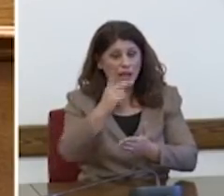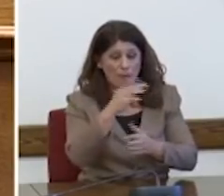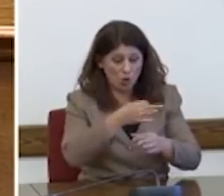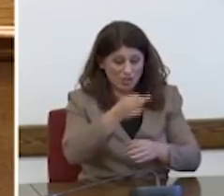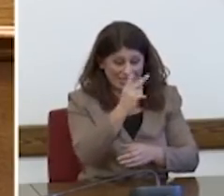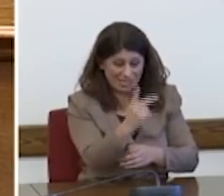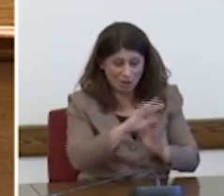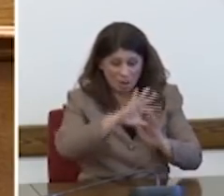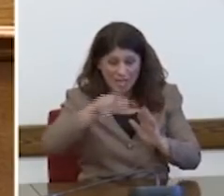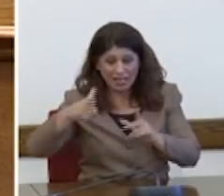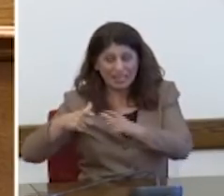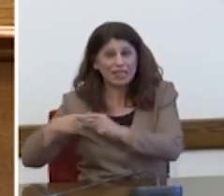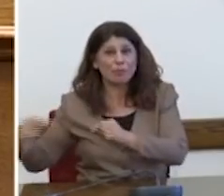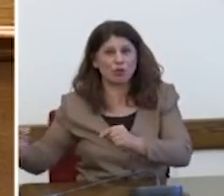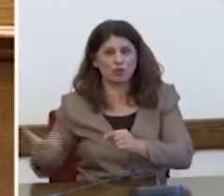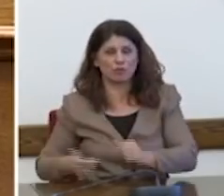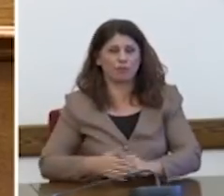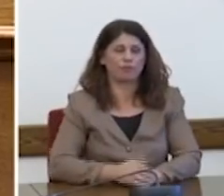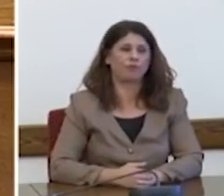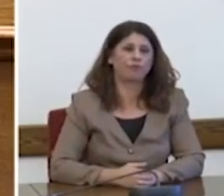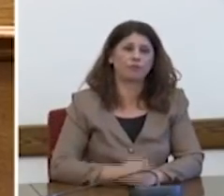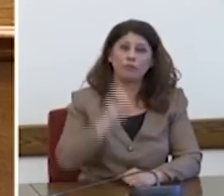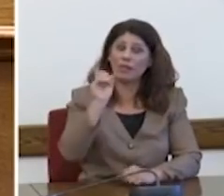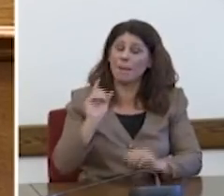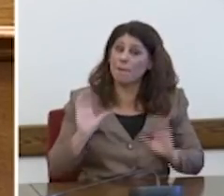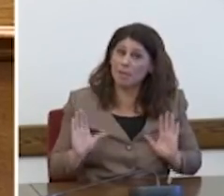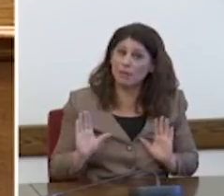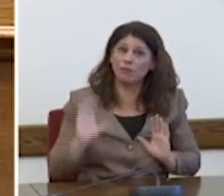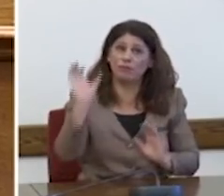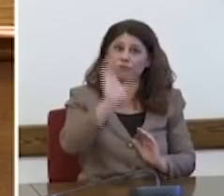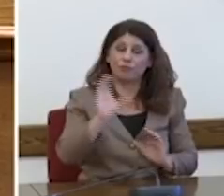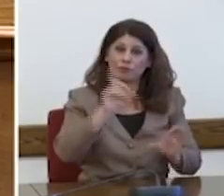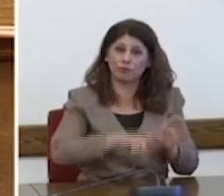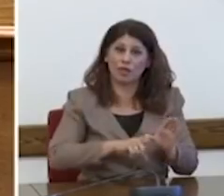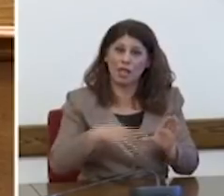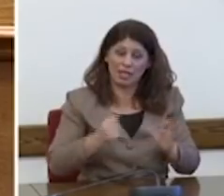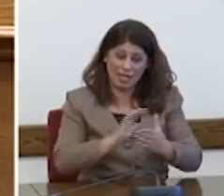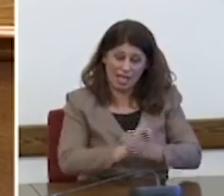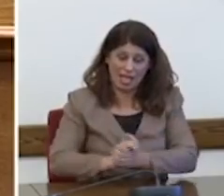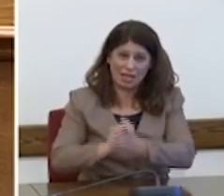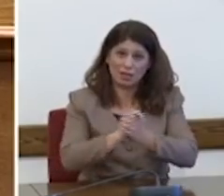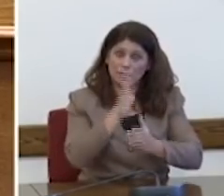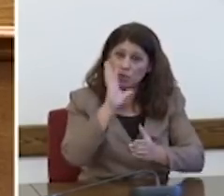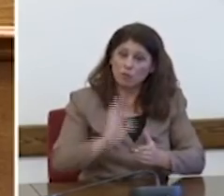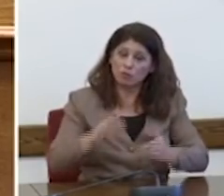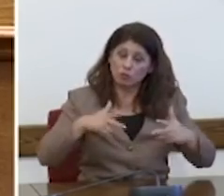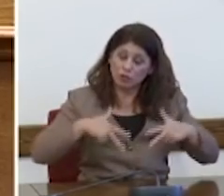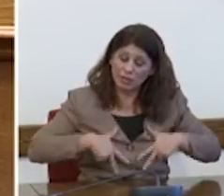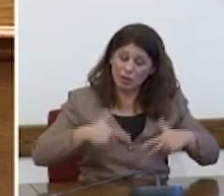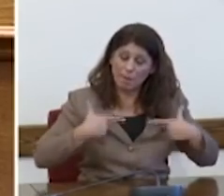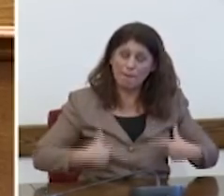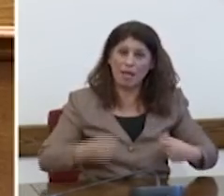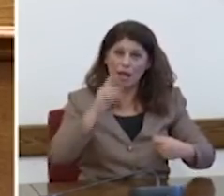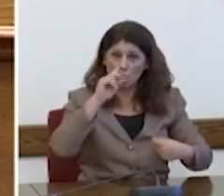Μήπως οι Ευρωπαίοι εταίροι σας έδειξαν ποτέ αλληλεγγύη στην Κύπρο πραγματική, που είναι χώρα μέλος του ΝΑΤΟ,